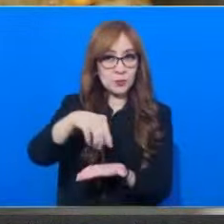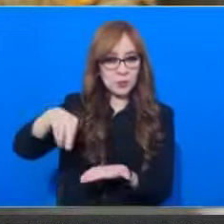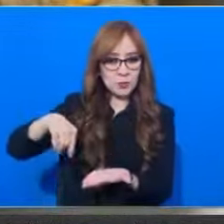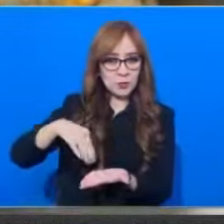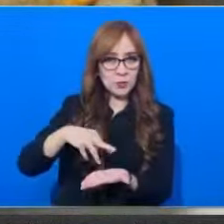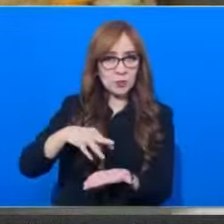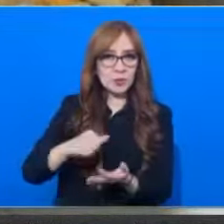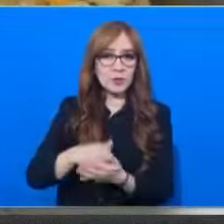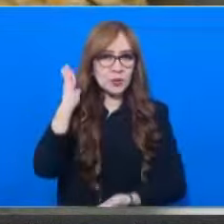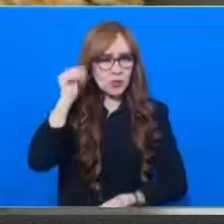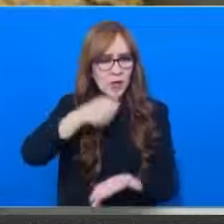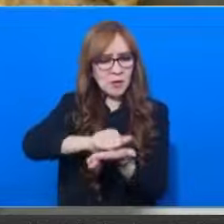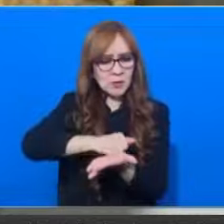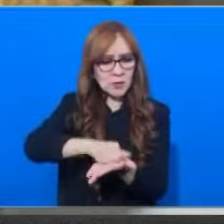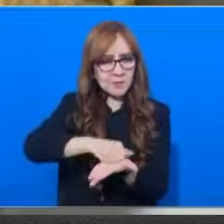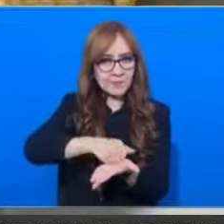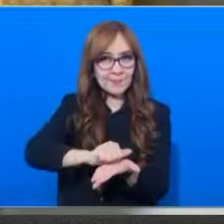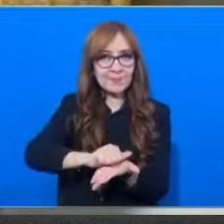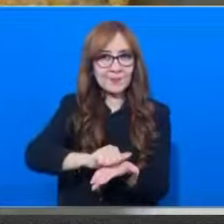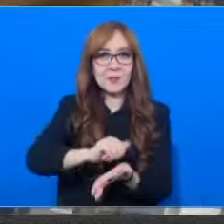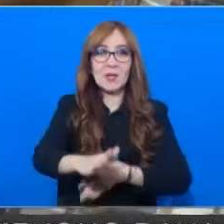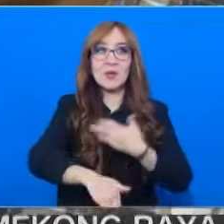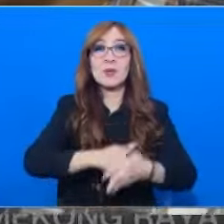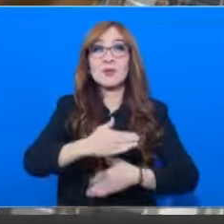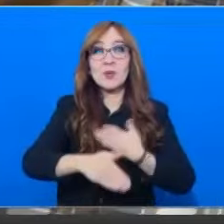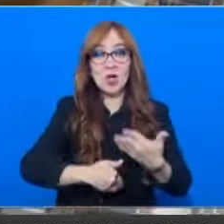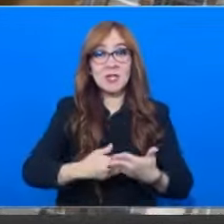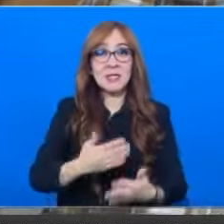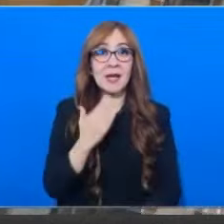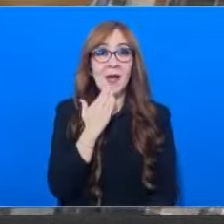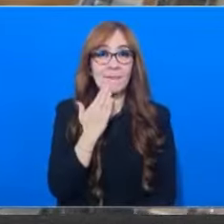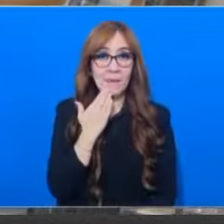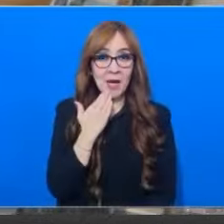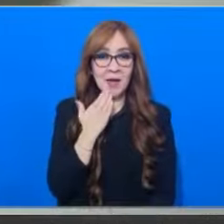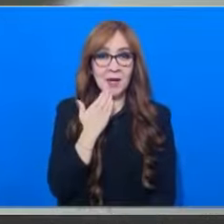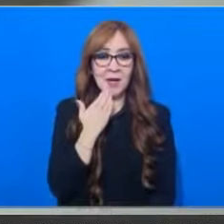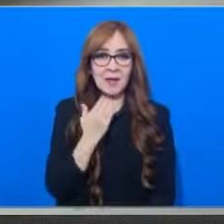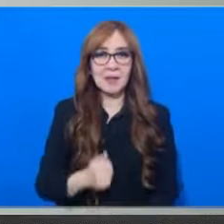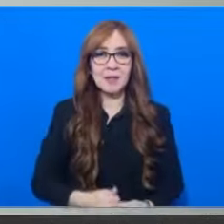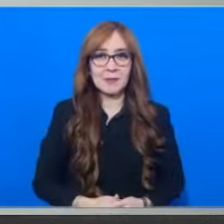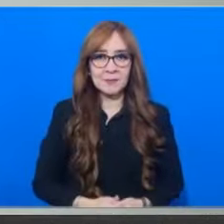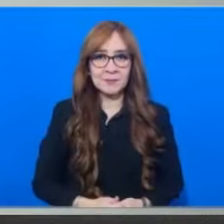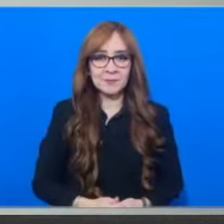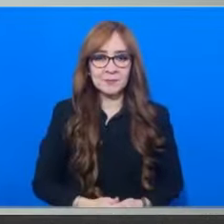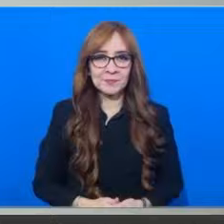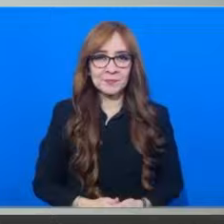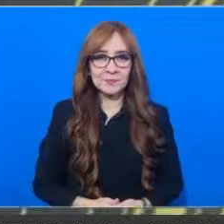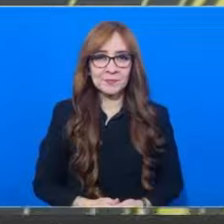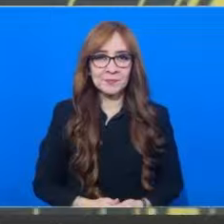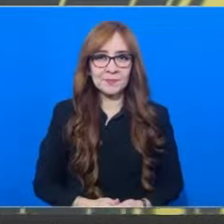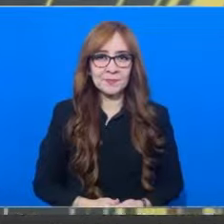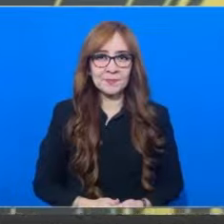halus. Proses pembuatan sambal oncom terbilang cukup mudah dan sederhana.